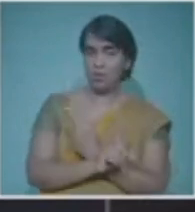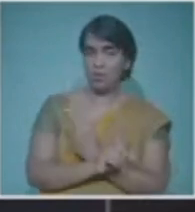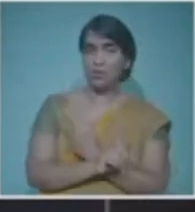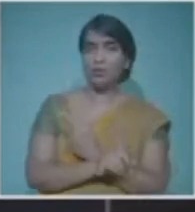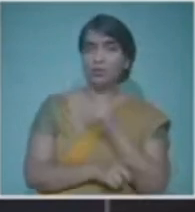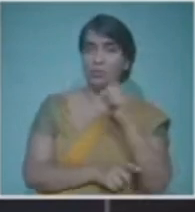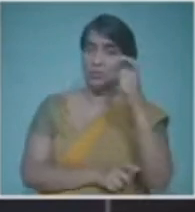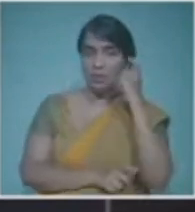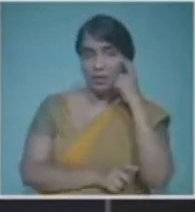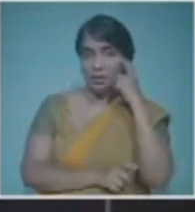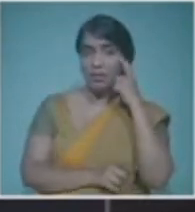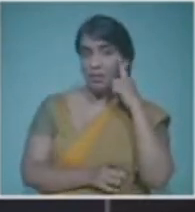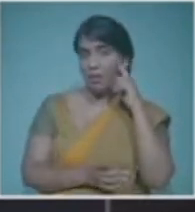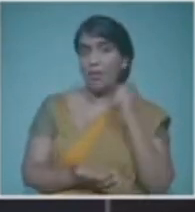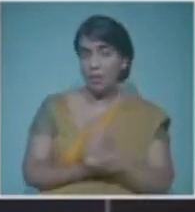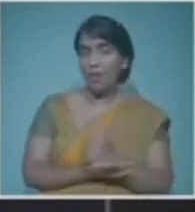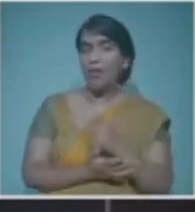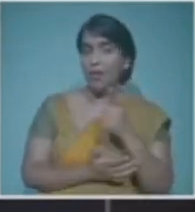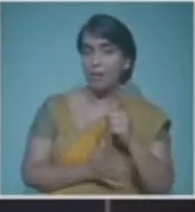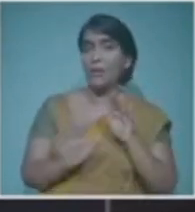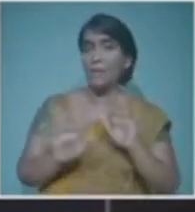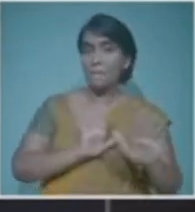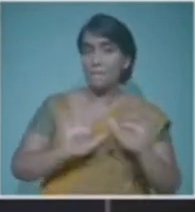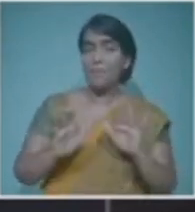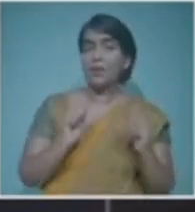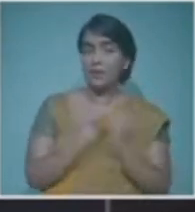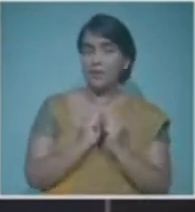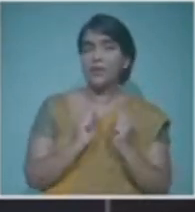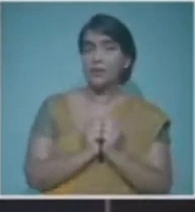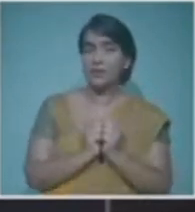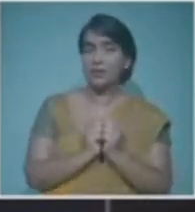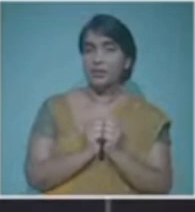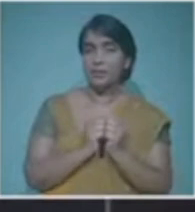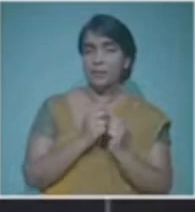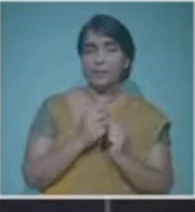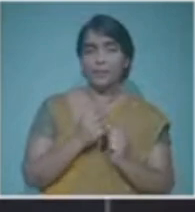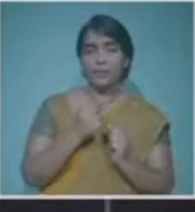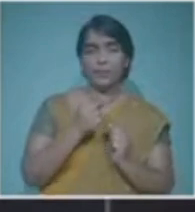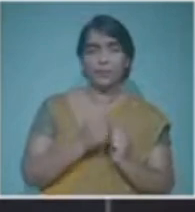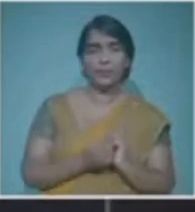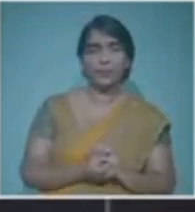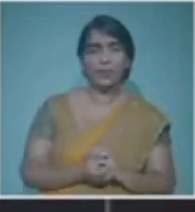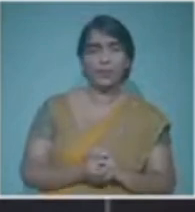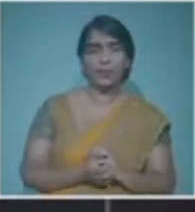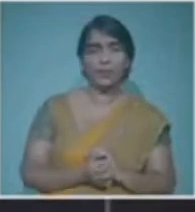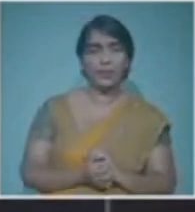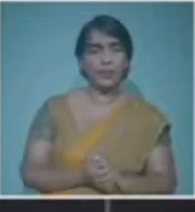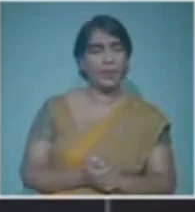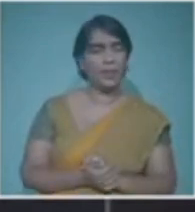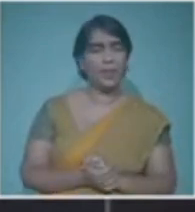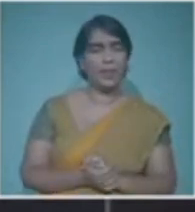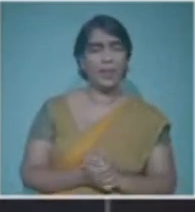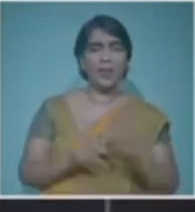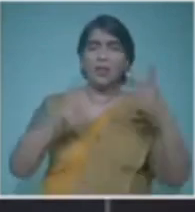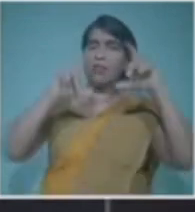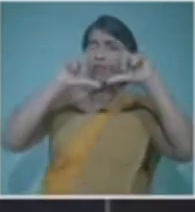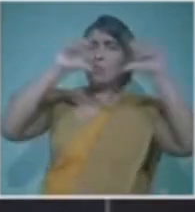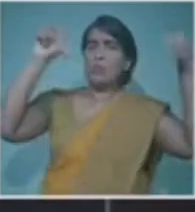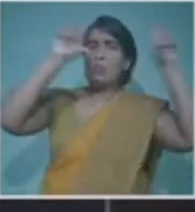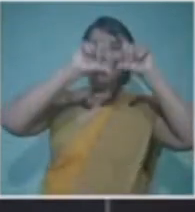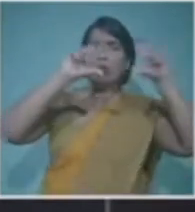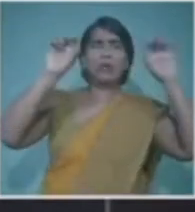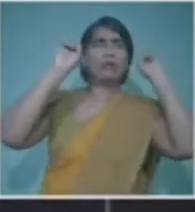ඔබතුමාට හිතා ගන්න පුළුවන් ද කොයිතරම් දුෂ්කර වැඩක්ද කියලා පරිපාලනමේ වශයෙන්. දැන් බෝඩ් එක නෑ නෑ නෑ බෝඩ් එක ගැහුවයි කියලා